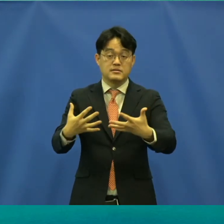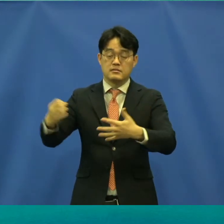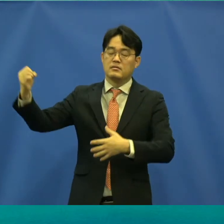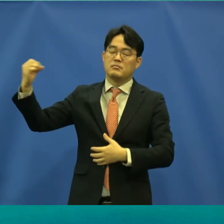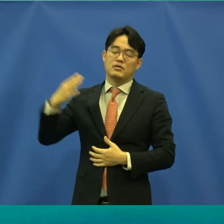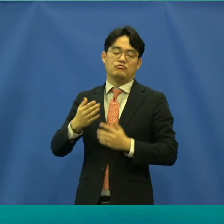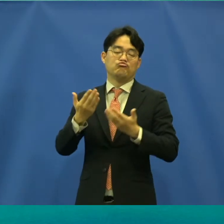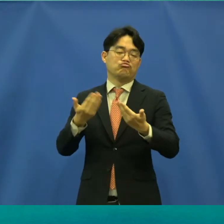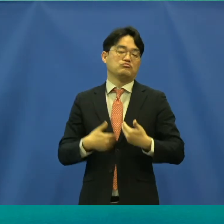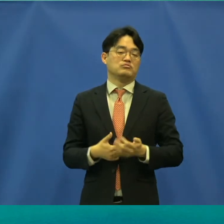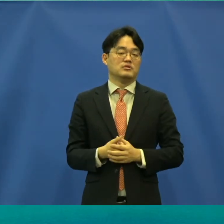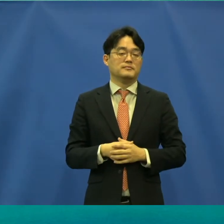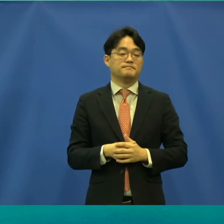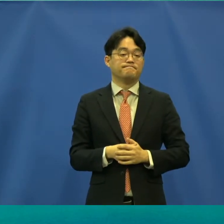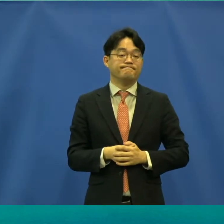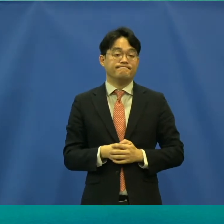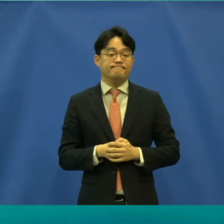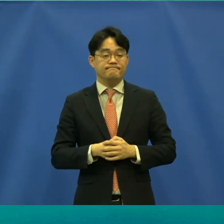거죠.